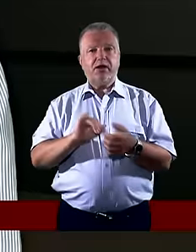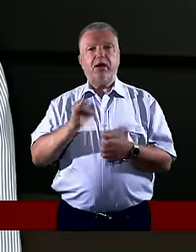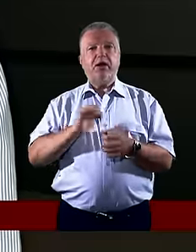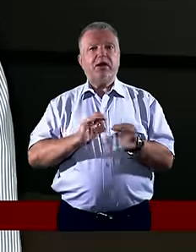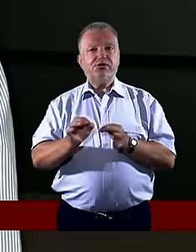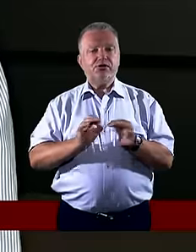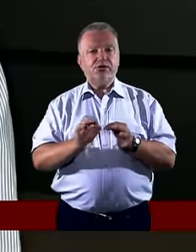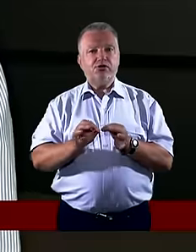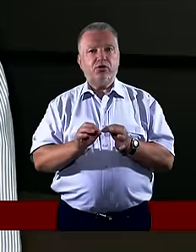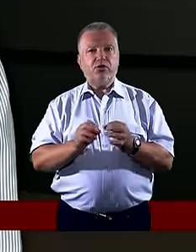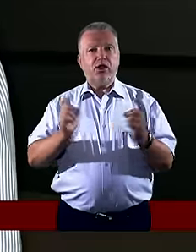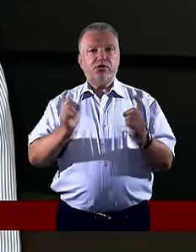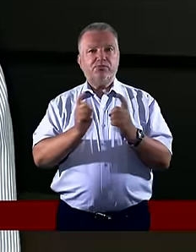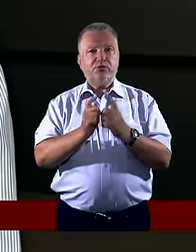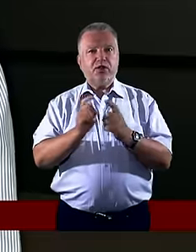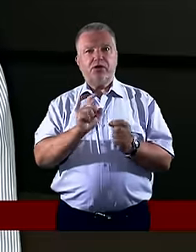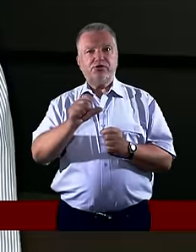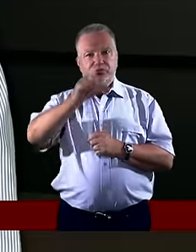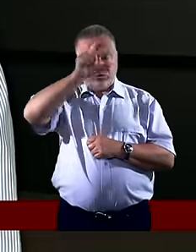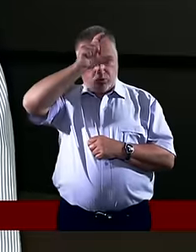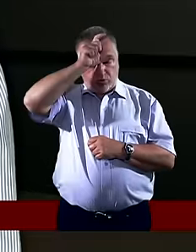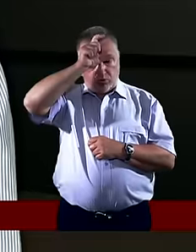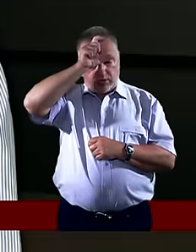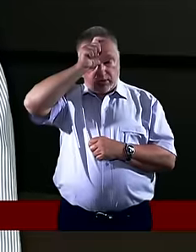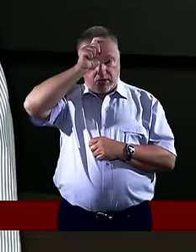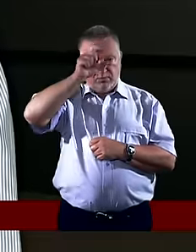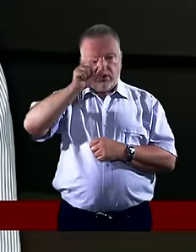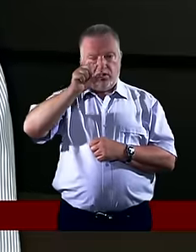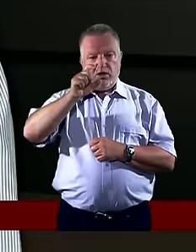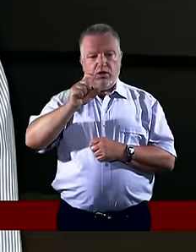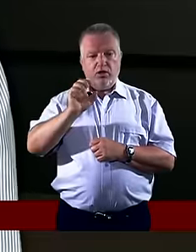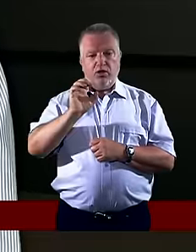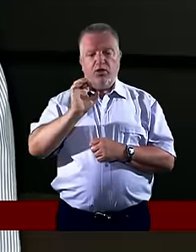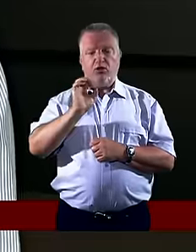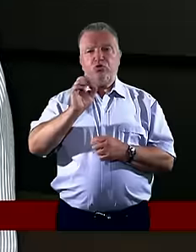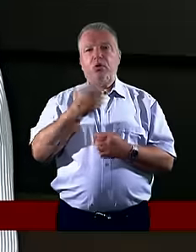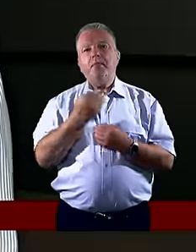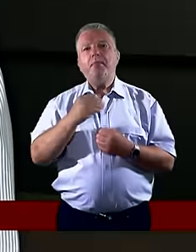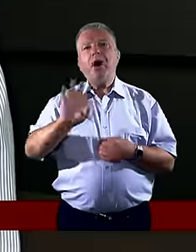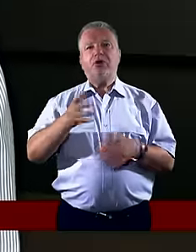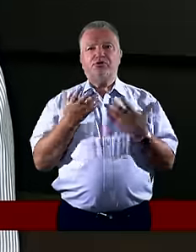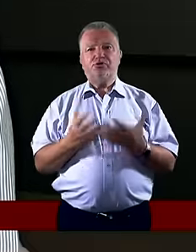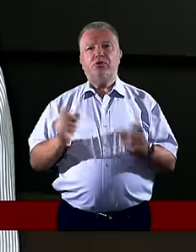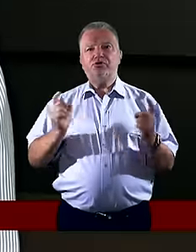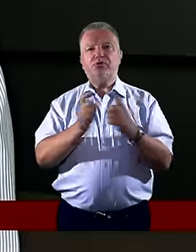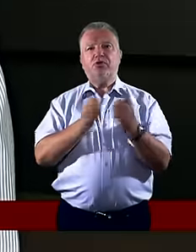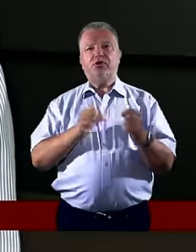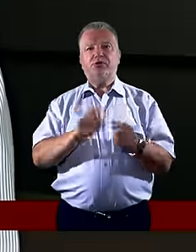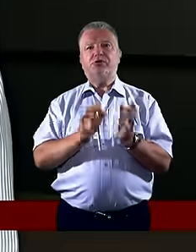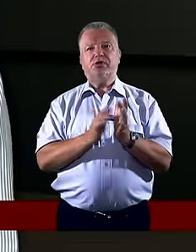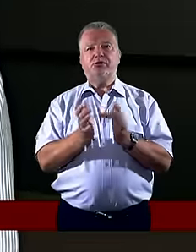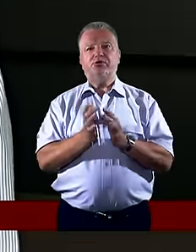pewna historia. Historia spotkania z człowiekiem, no, który bardzo chciał się spotkać z Panem